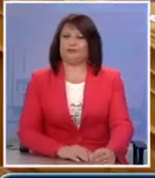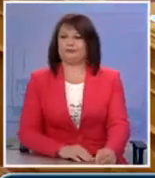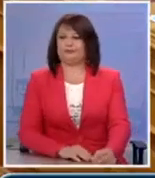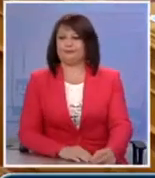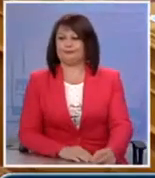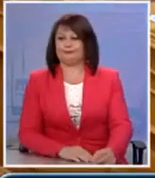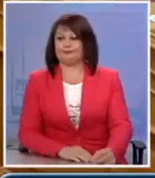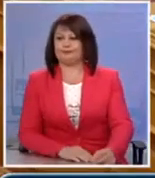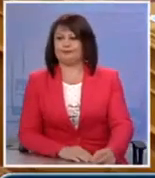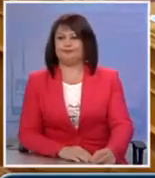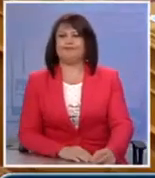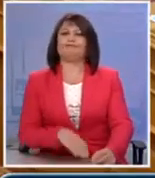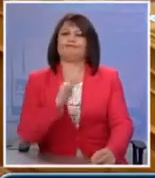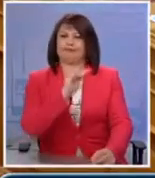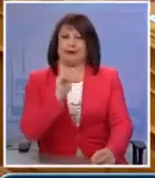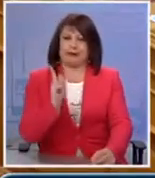Κύριε Κλαμάνη,